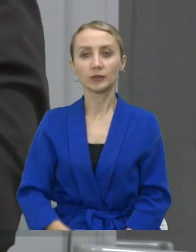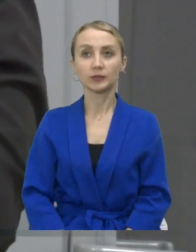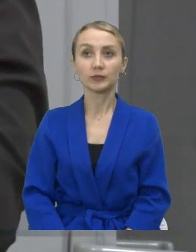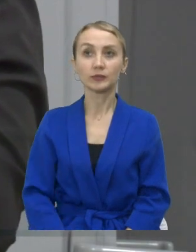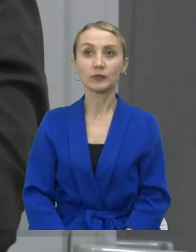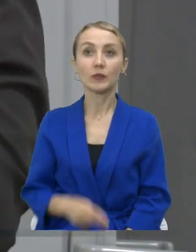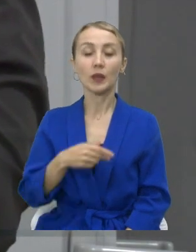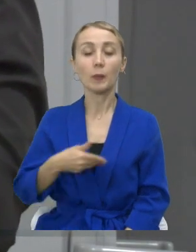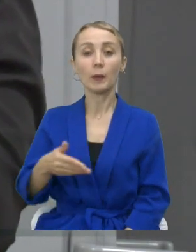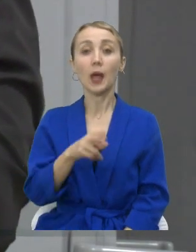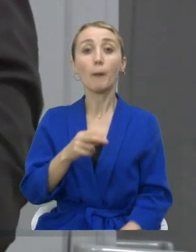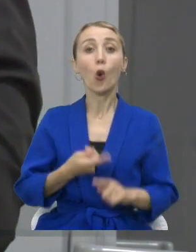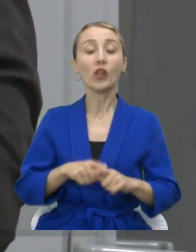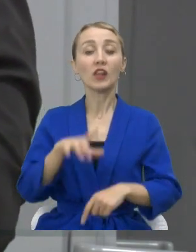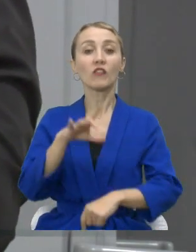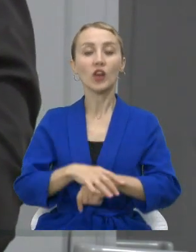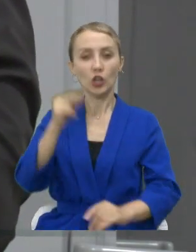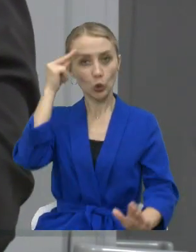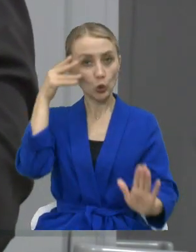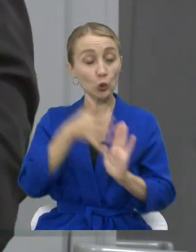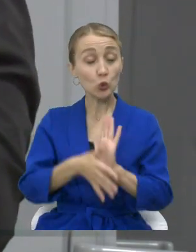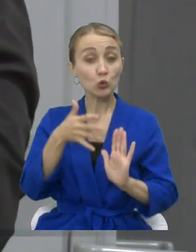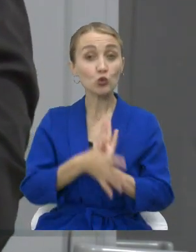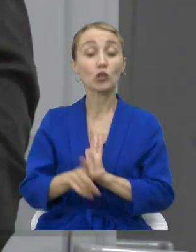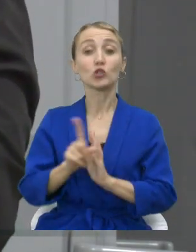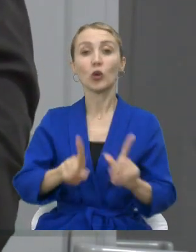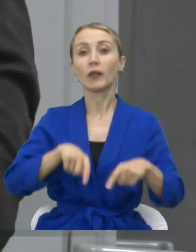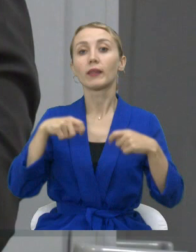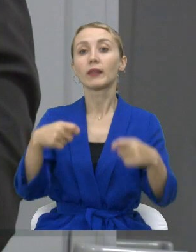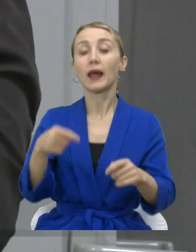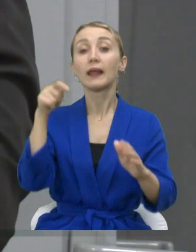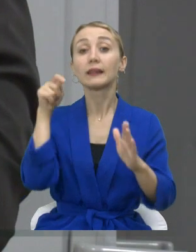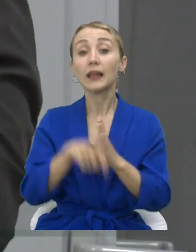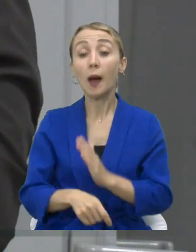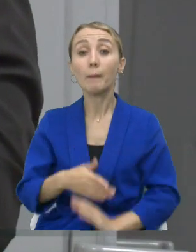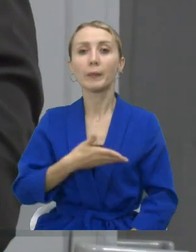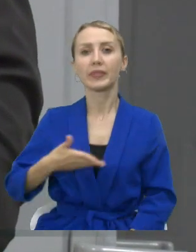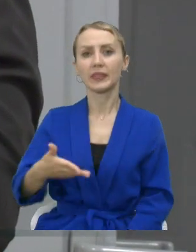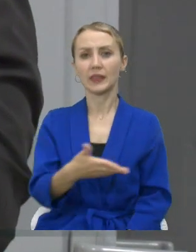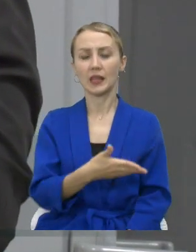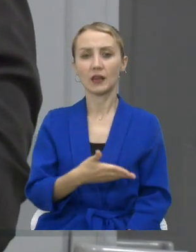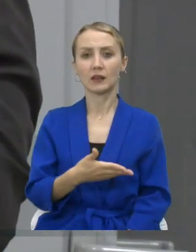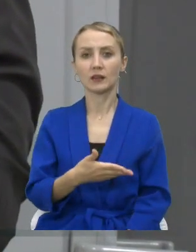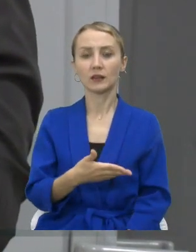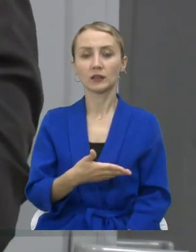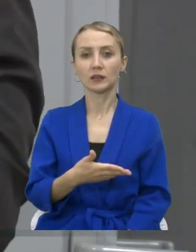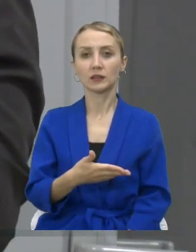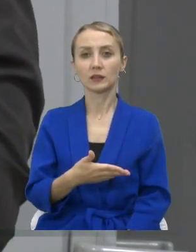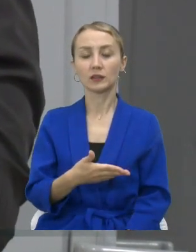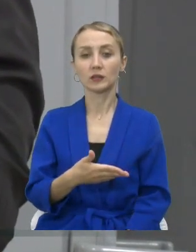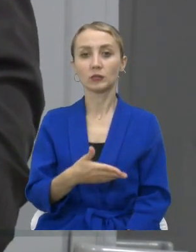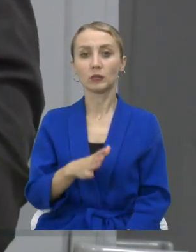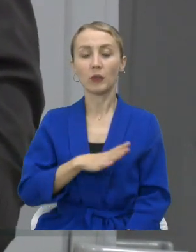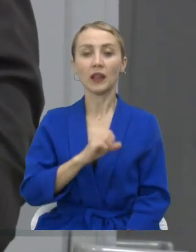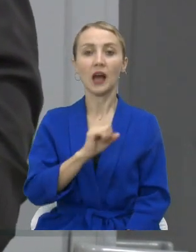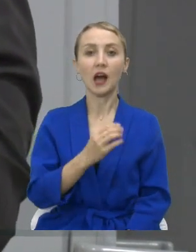данному факту изучили весь анализ, то, что вы нам предоставили. Там помимо нашего этих двух Харкольского и Литовского района был еще